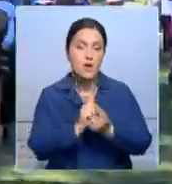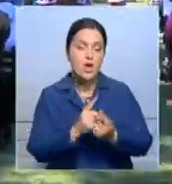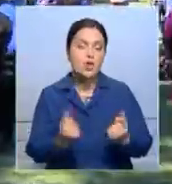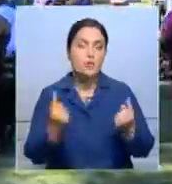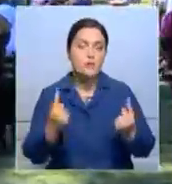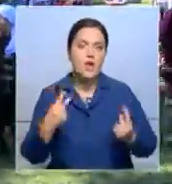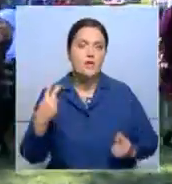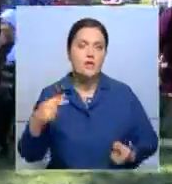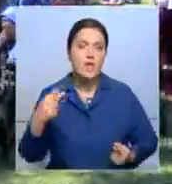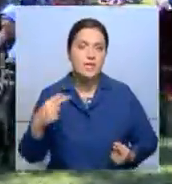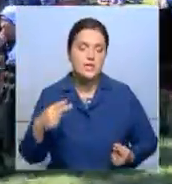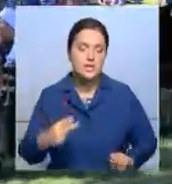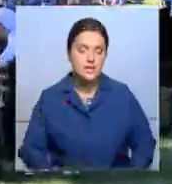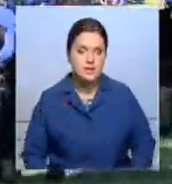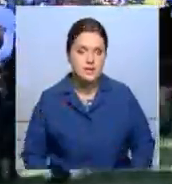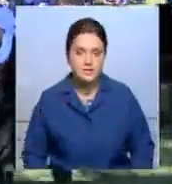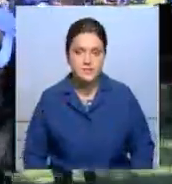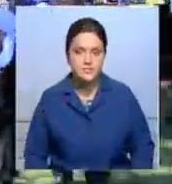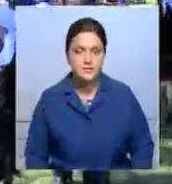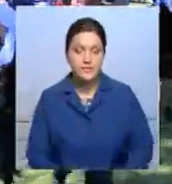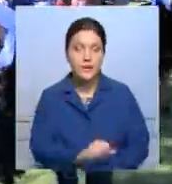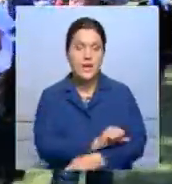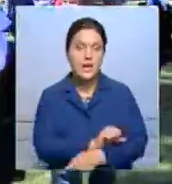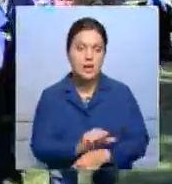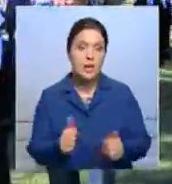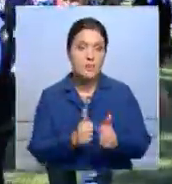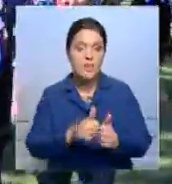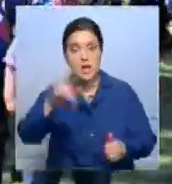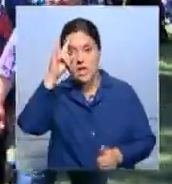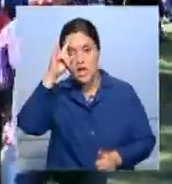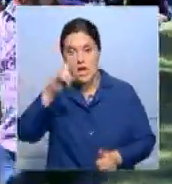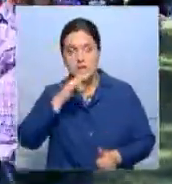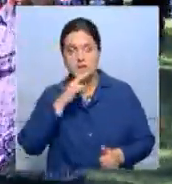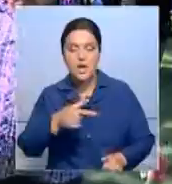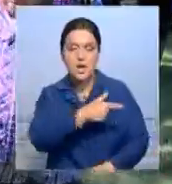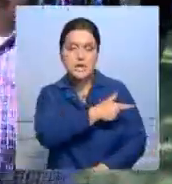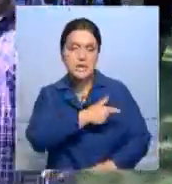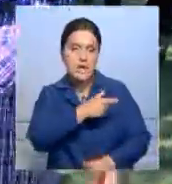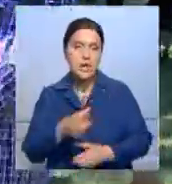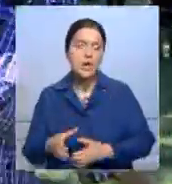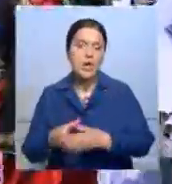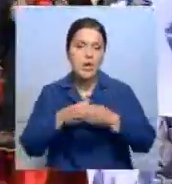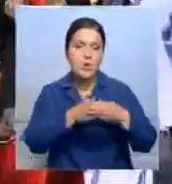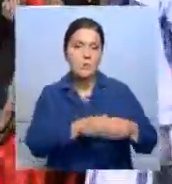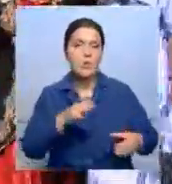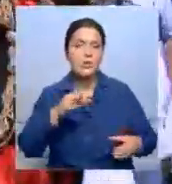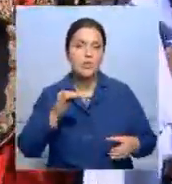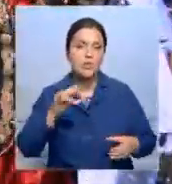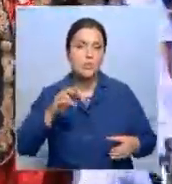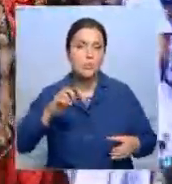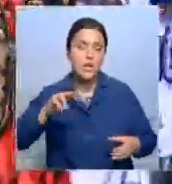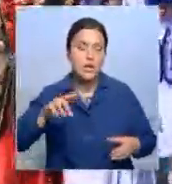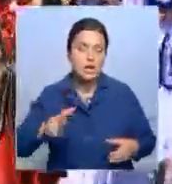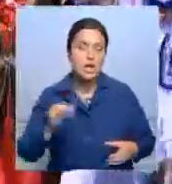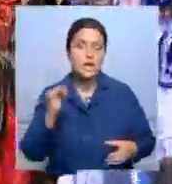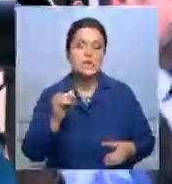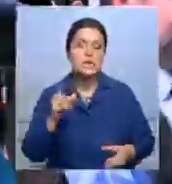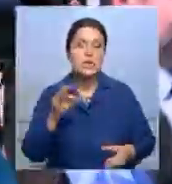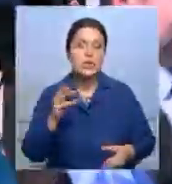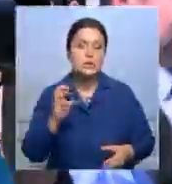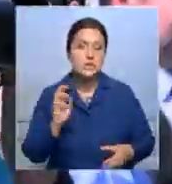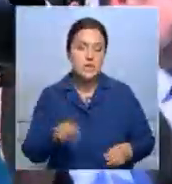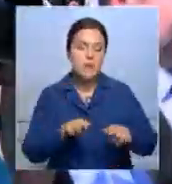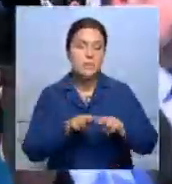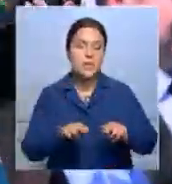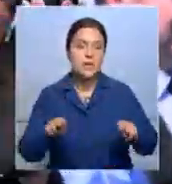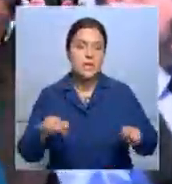20-я. Приграничное с Казахстаном село Казанское съехались делегаты не только со всей Тюменской области, но еще из Омска,